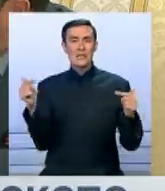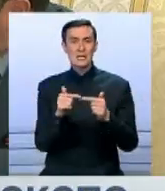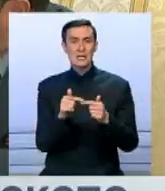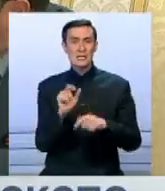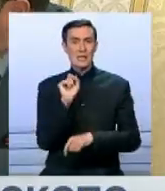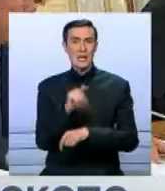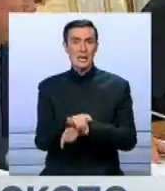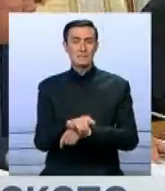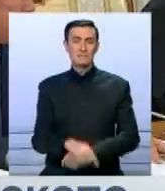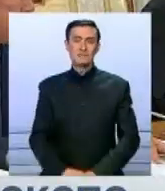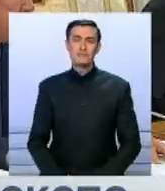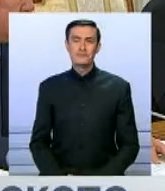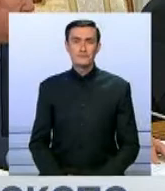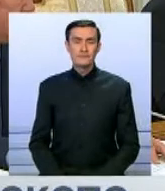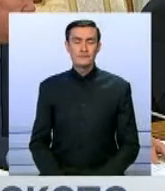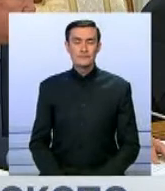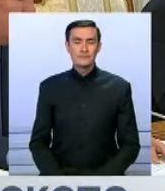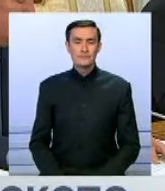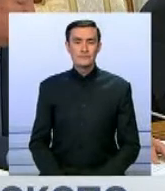поручений.